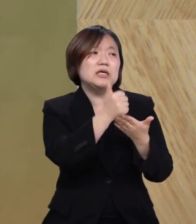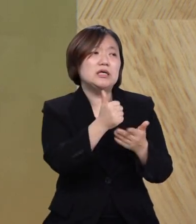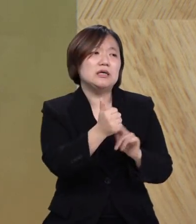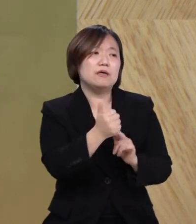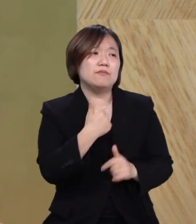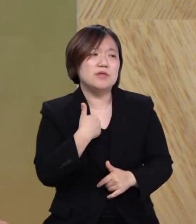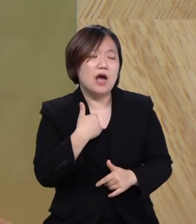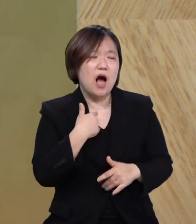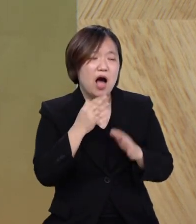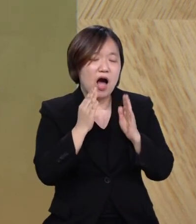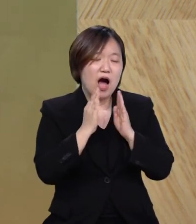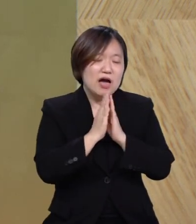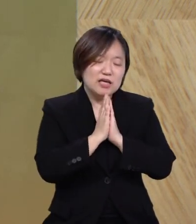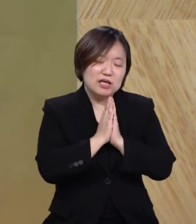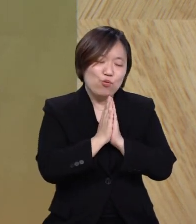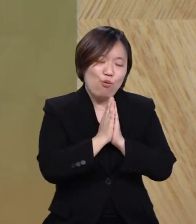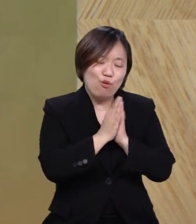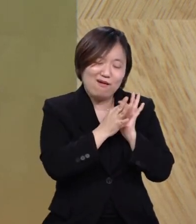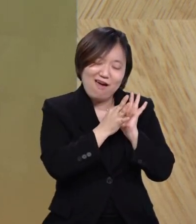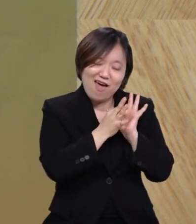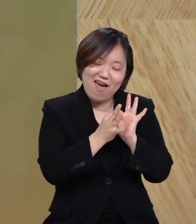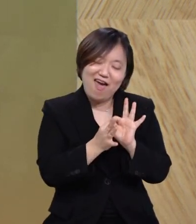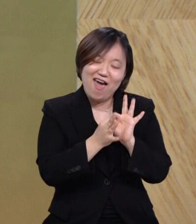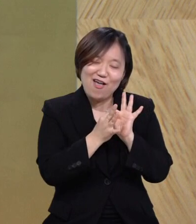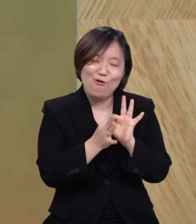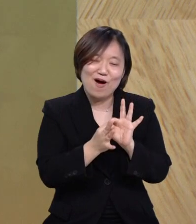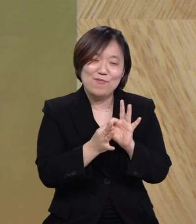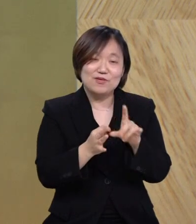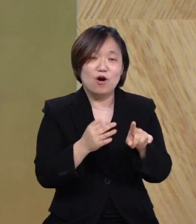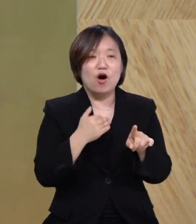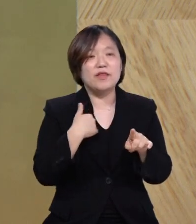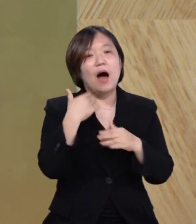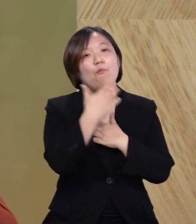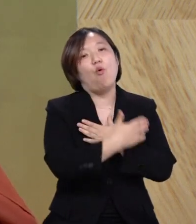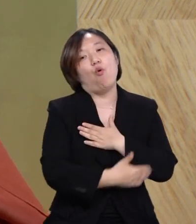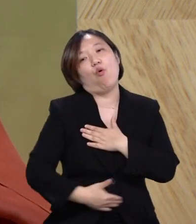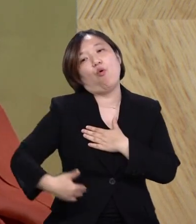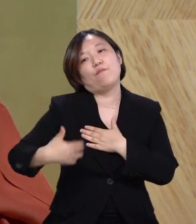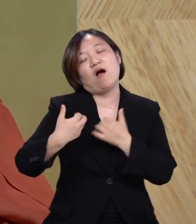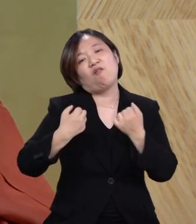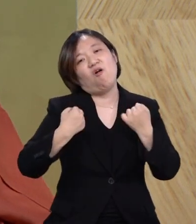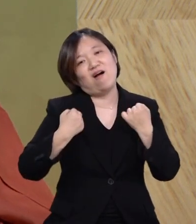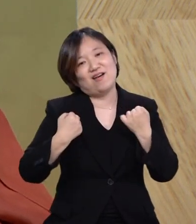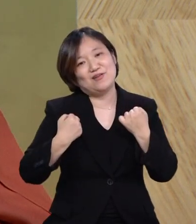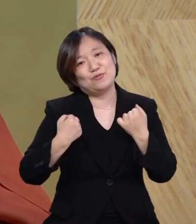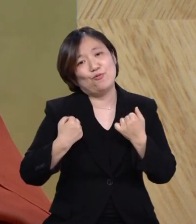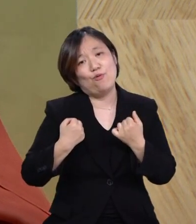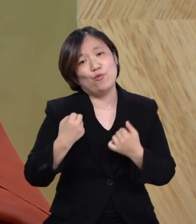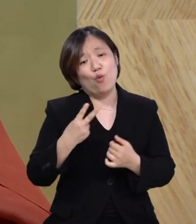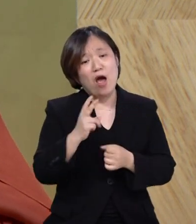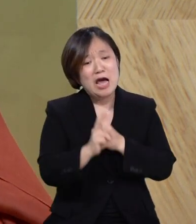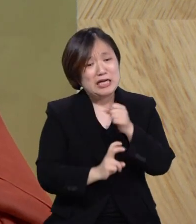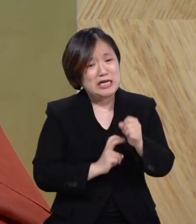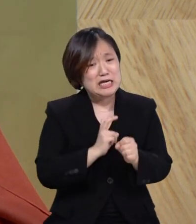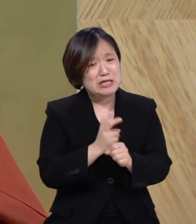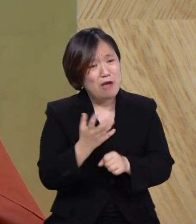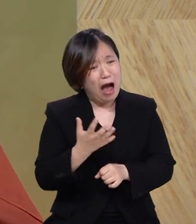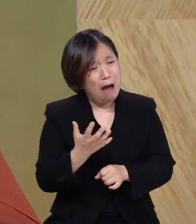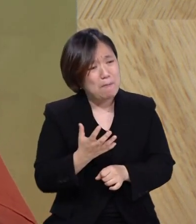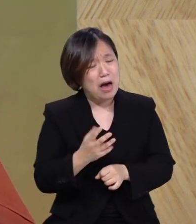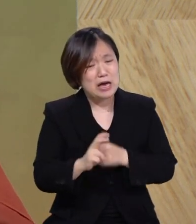그렇게 기도를 꾸준히 하면서 몸이 많이 건강해졌고 20년 된 골반 통증이 사라졌으니까